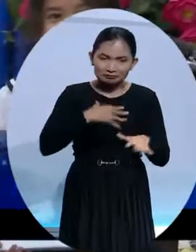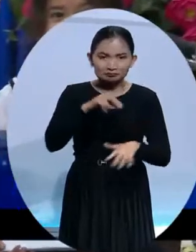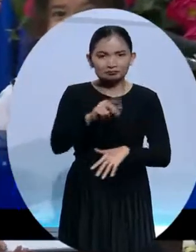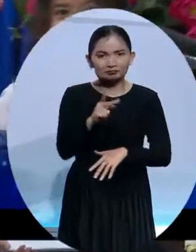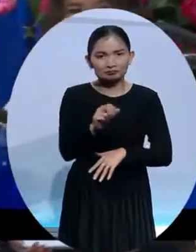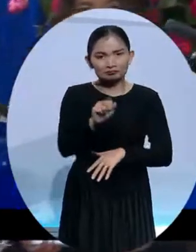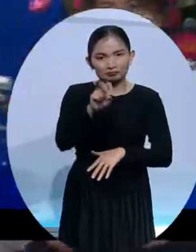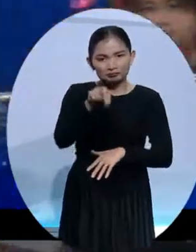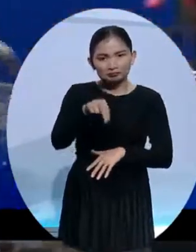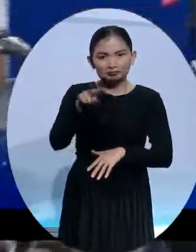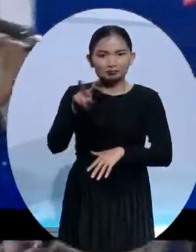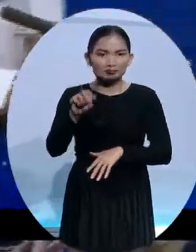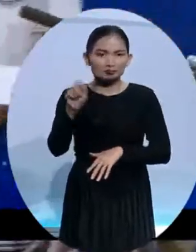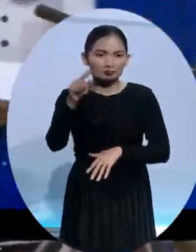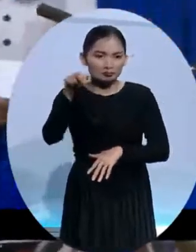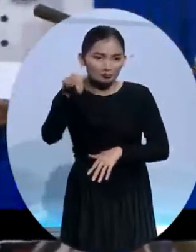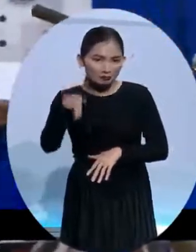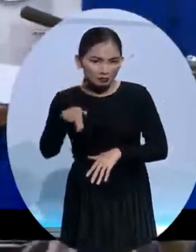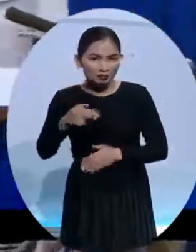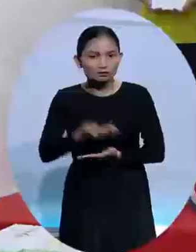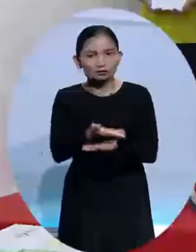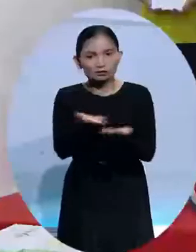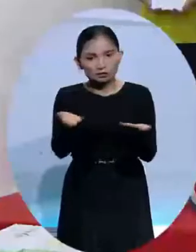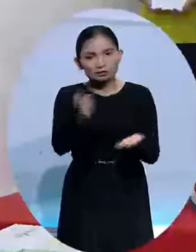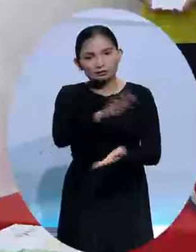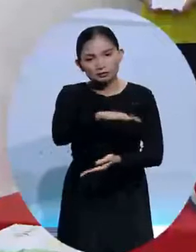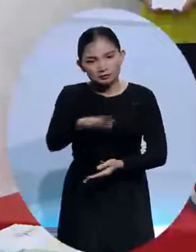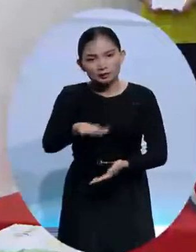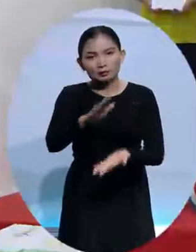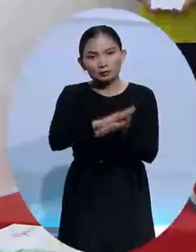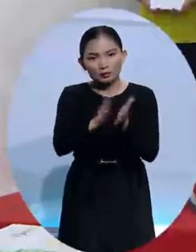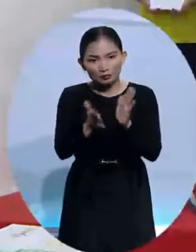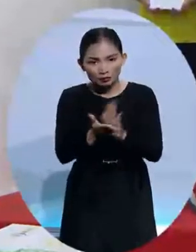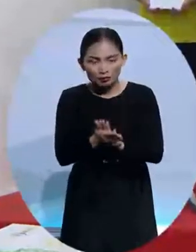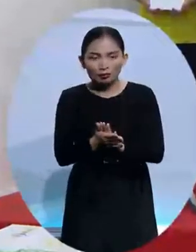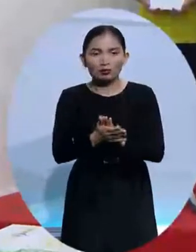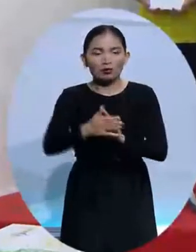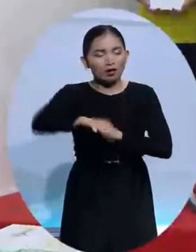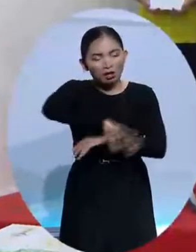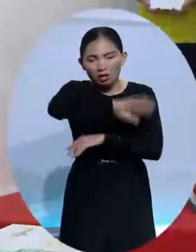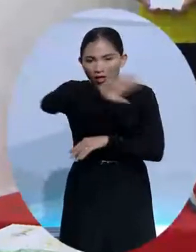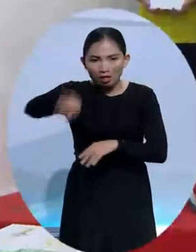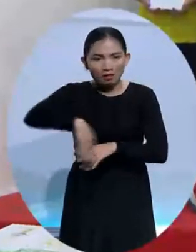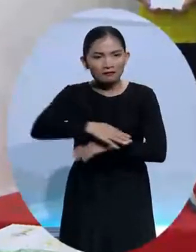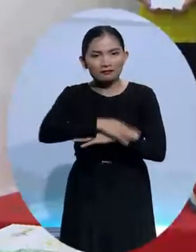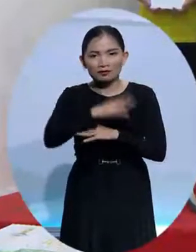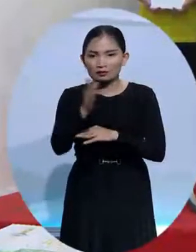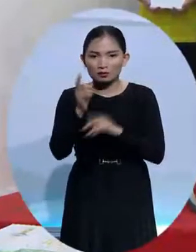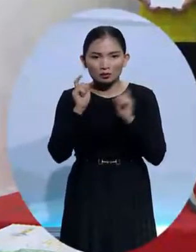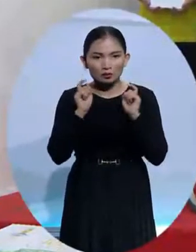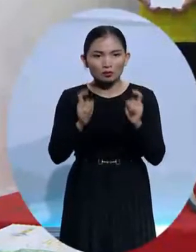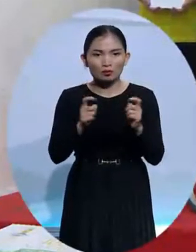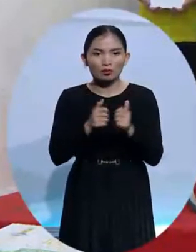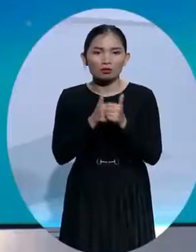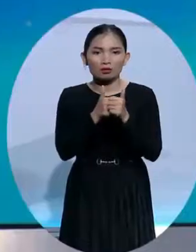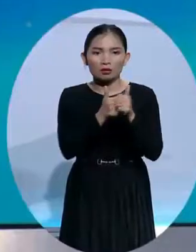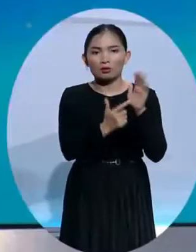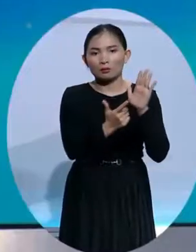chăm lo cho trẻ em mồ côi có cuộc sống ấm no, phát triển toàn diện, đảm bảo các quyền trẻ em được hưởng theo quy định của pháp